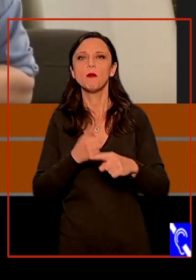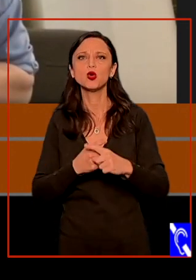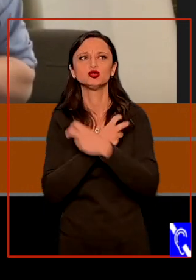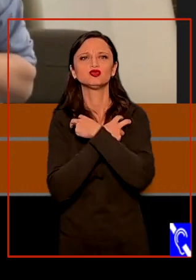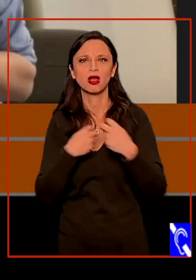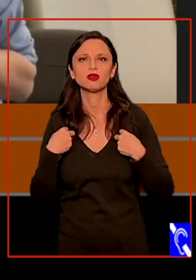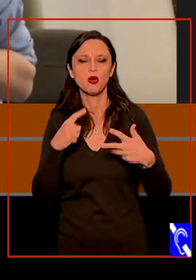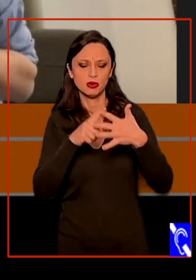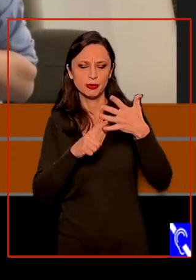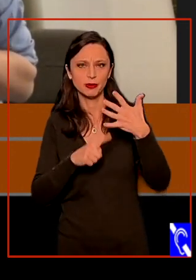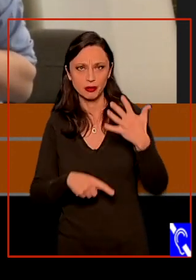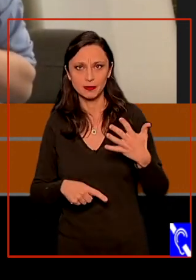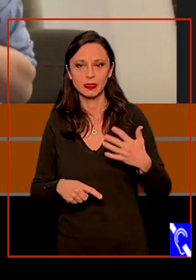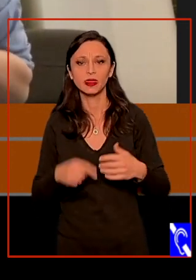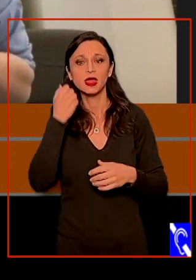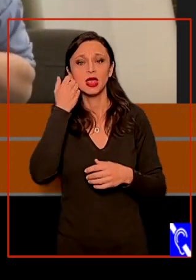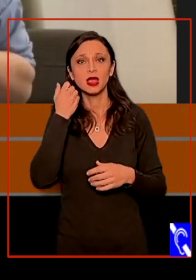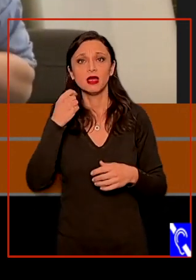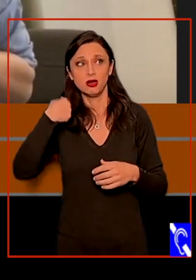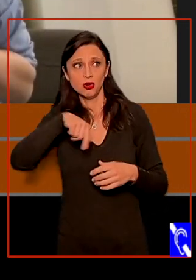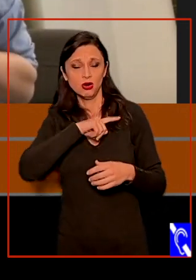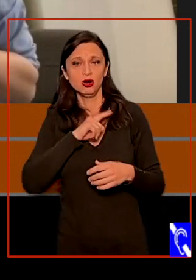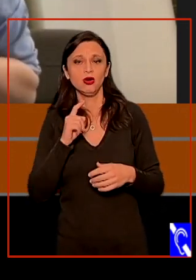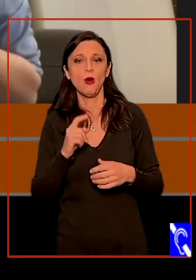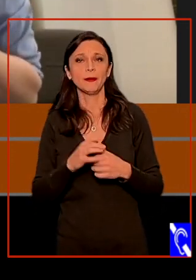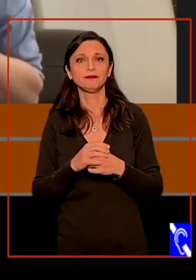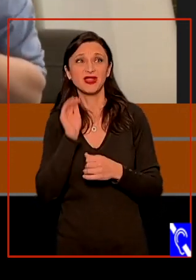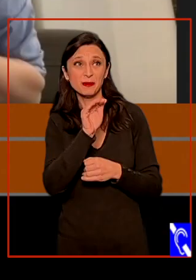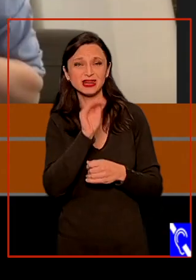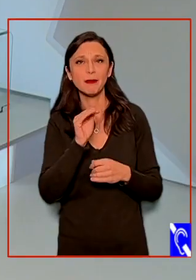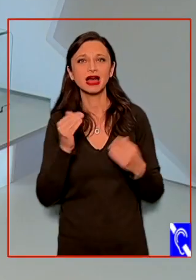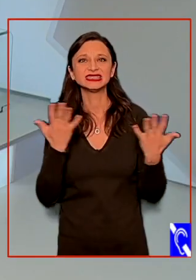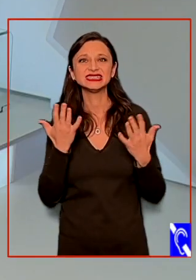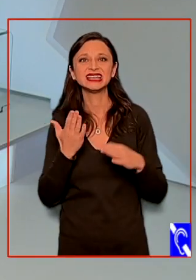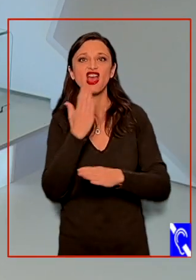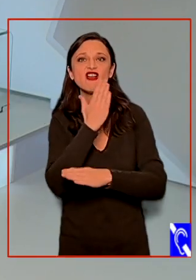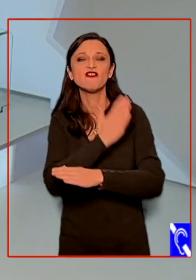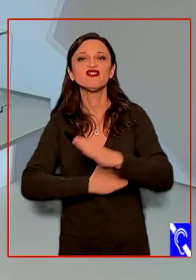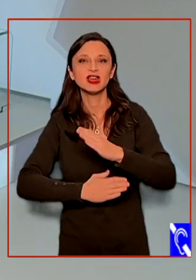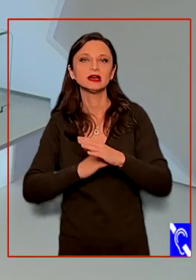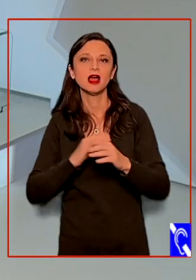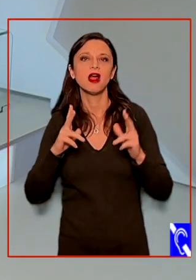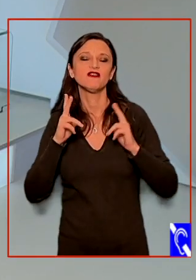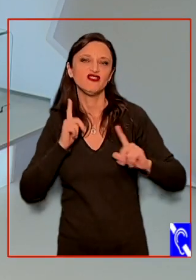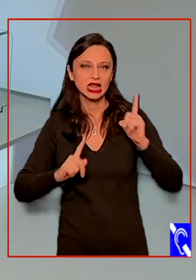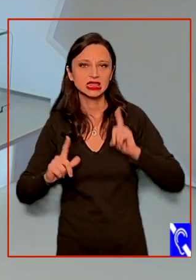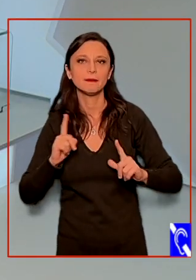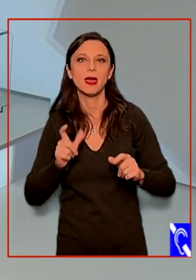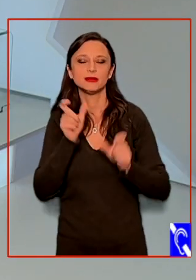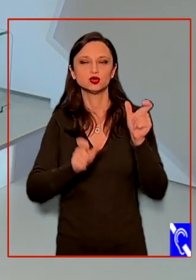România, dar care atunci când sunt întrebați cu câte victime, și anume persoane cu